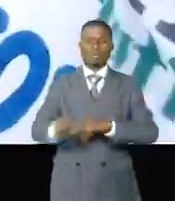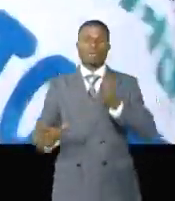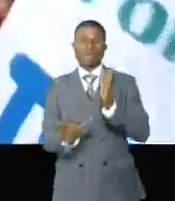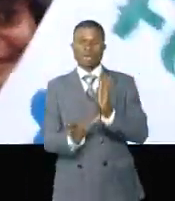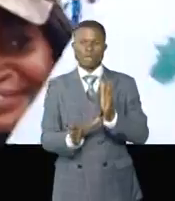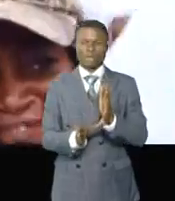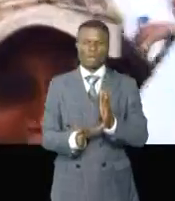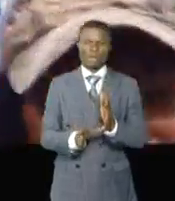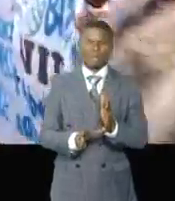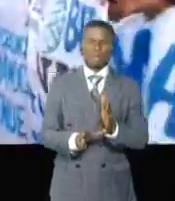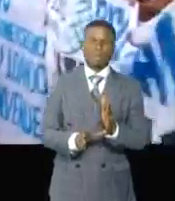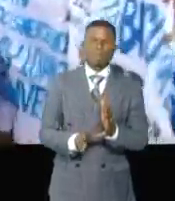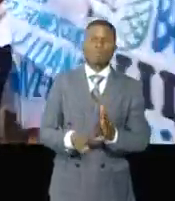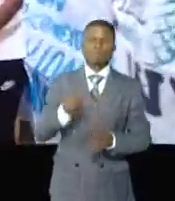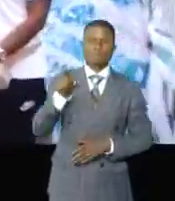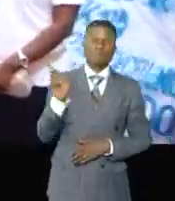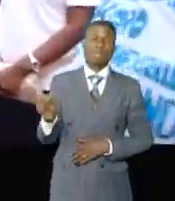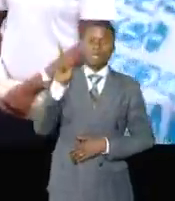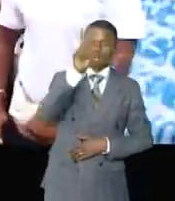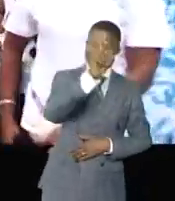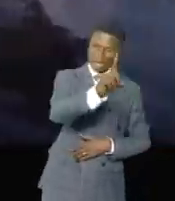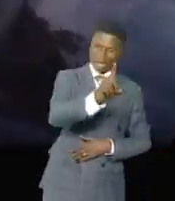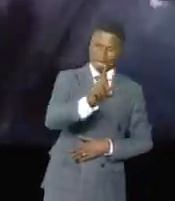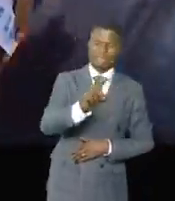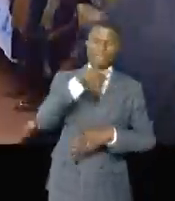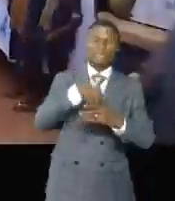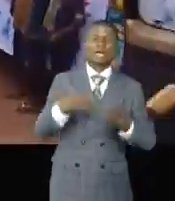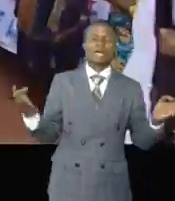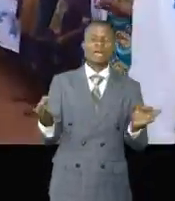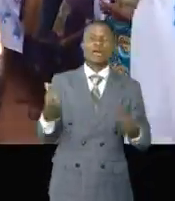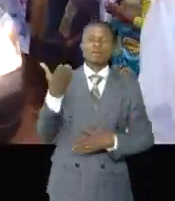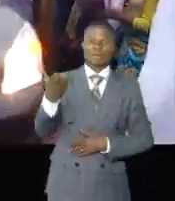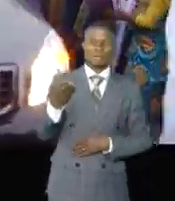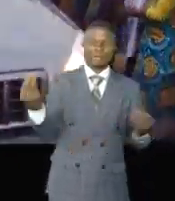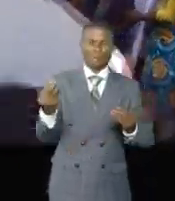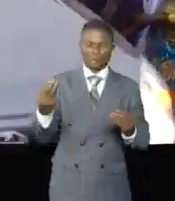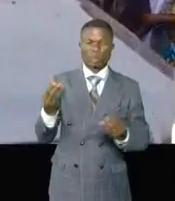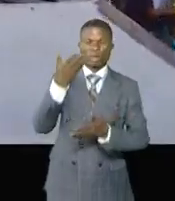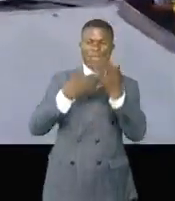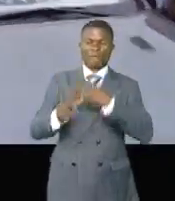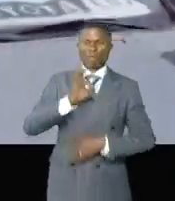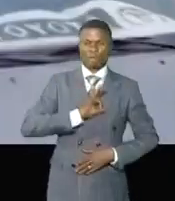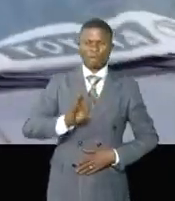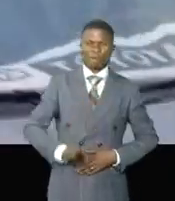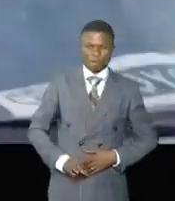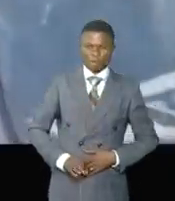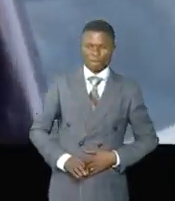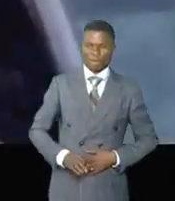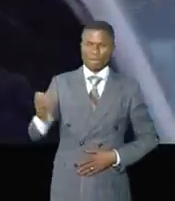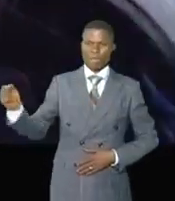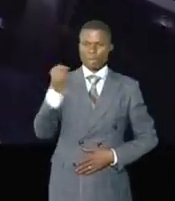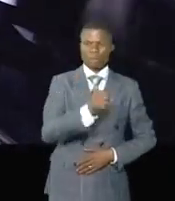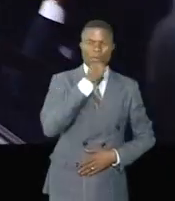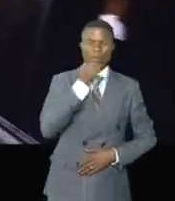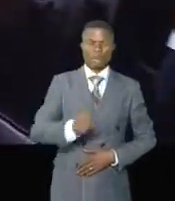le professeur Désiré Cachemire Colongele-Eberant, pour le représenter à l'investiture de l'ancien